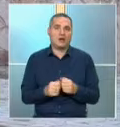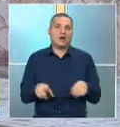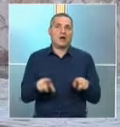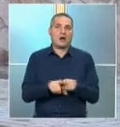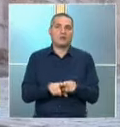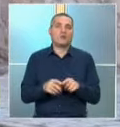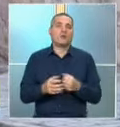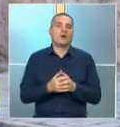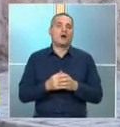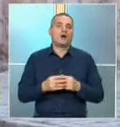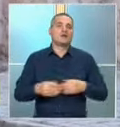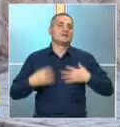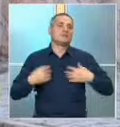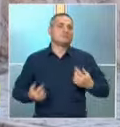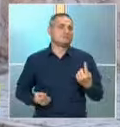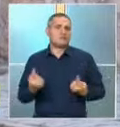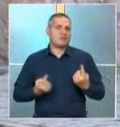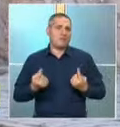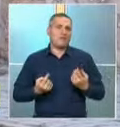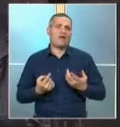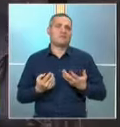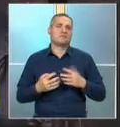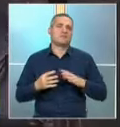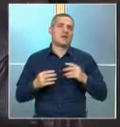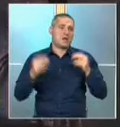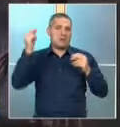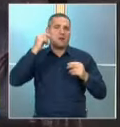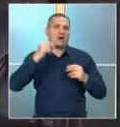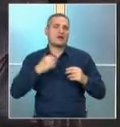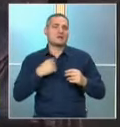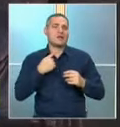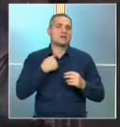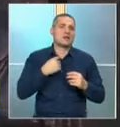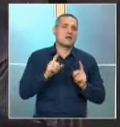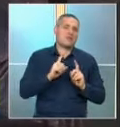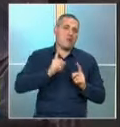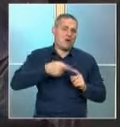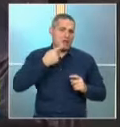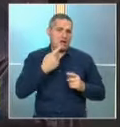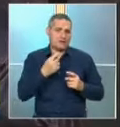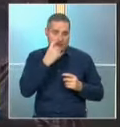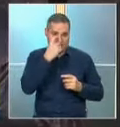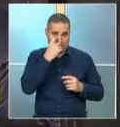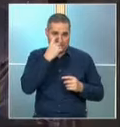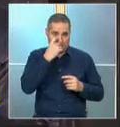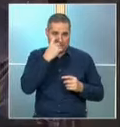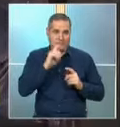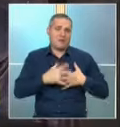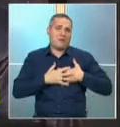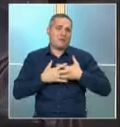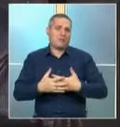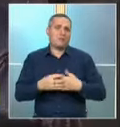като се забавлявам с числата. По-български не мога да кажа са, че ми е